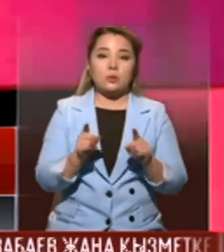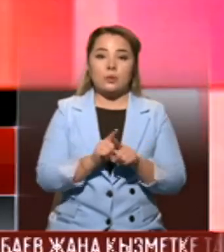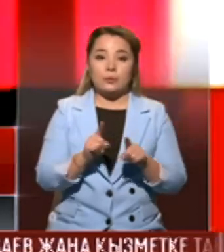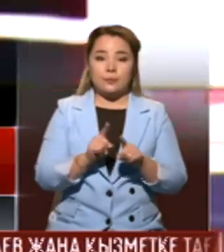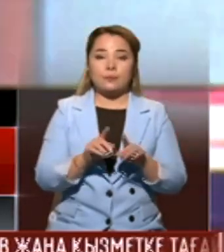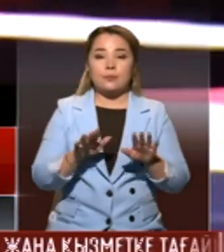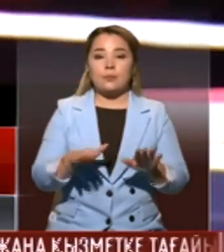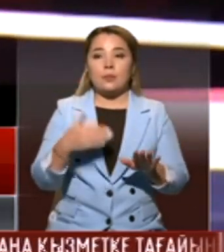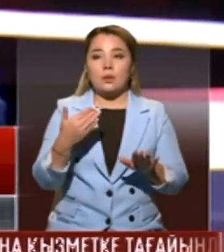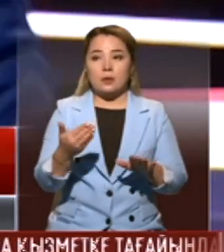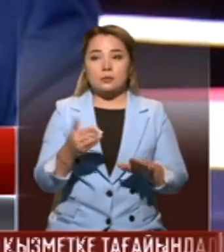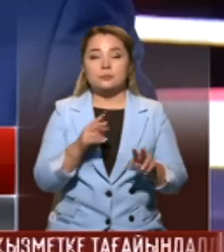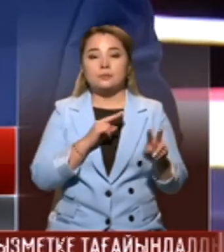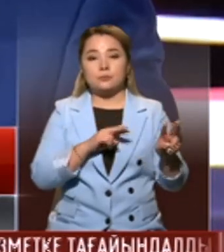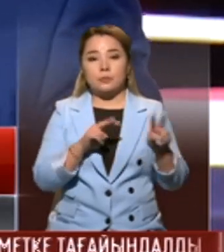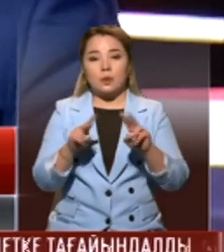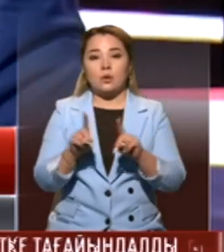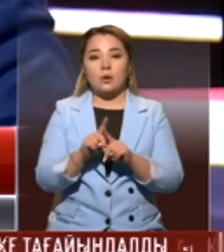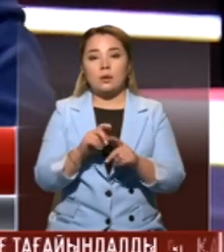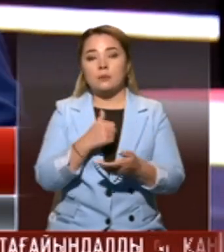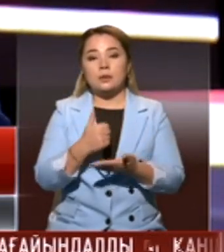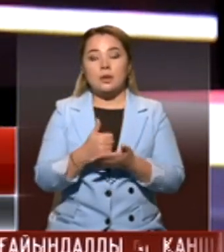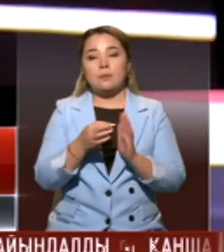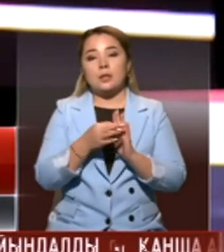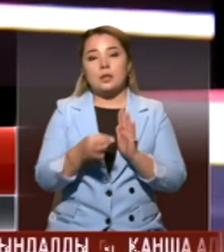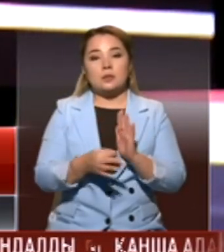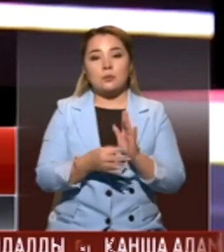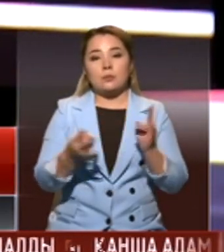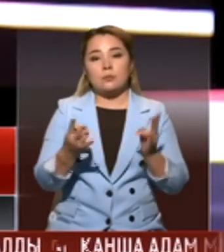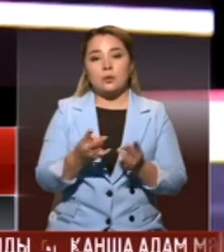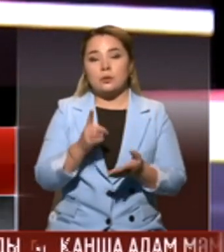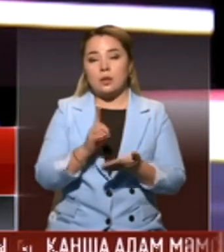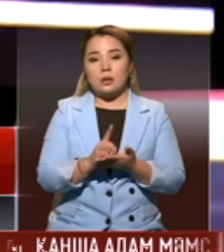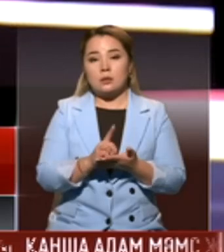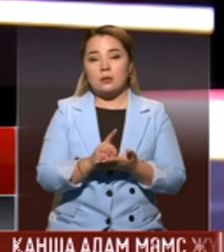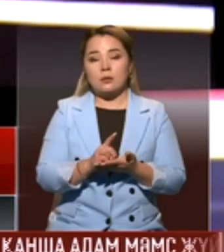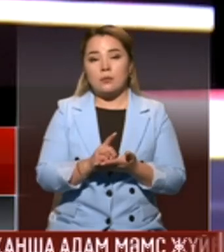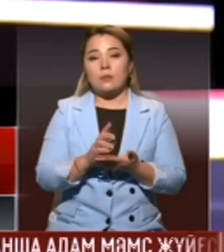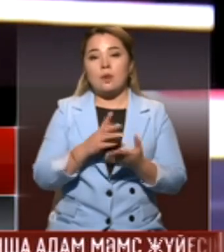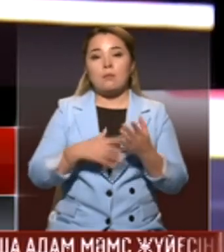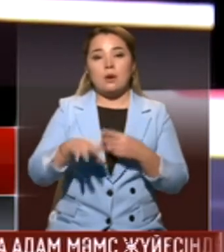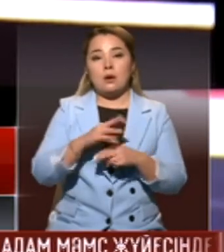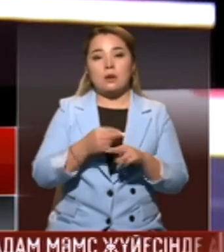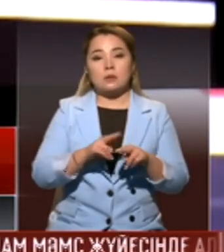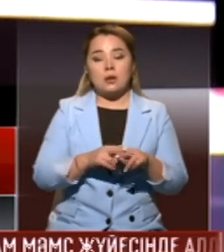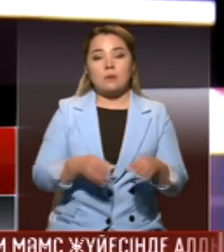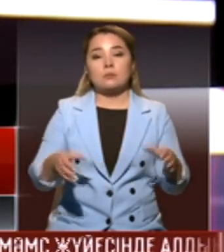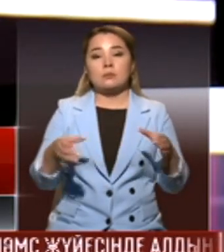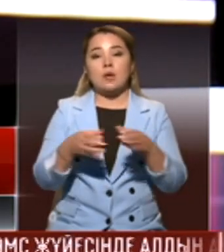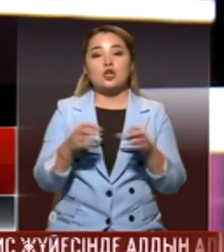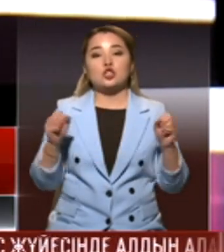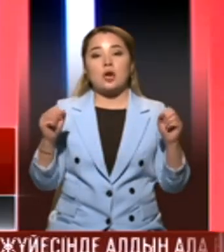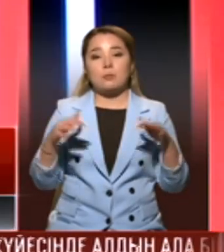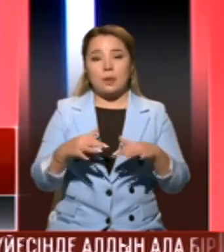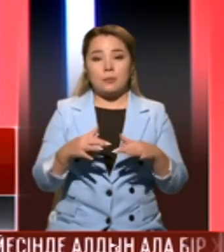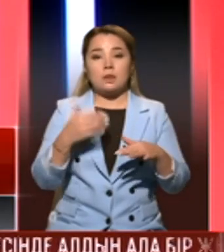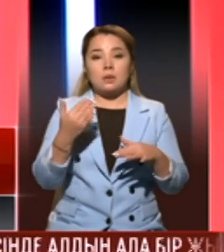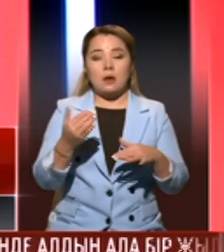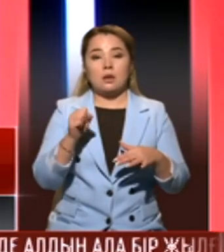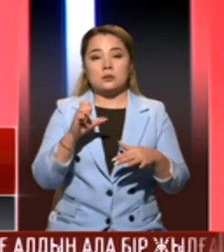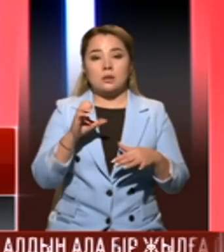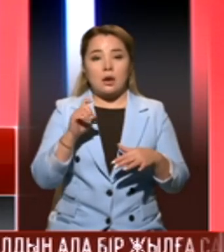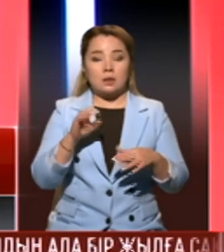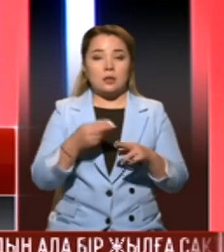жерде байқаушылардың ең басты принципі болу керек та, Ерғанат мырза. Барлығымыз бірге жабылып, жаңа Асхат мырза айтып отыр